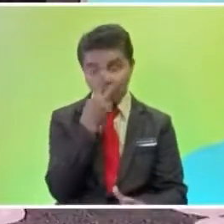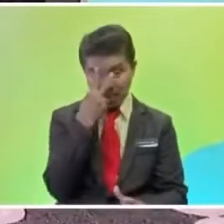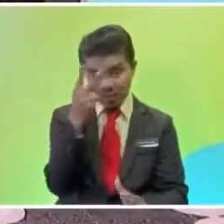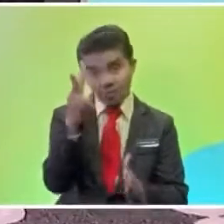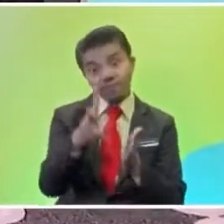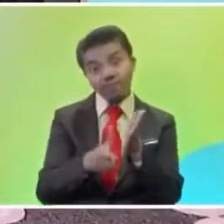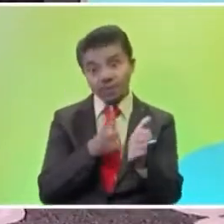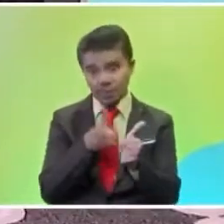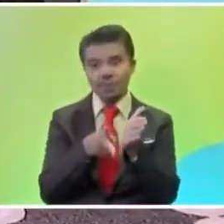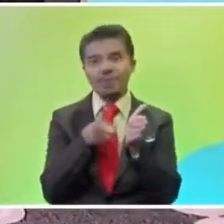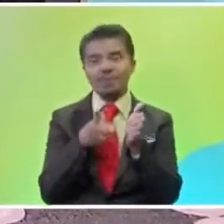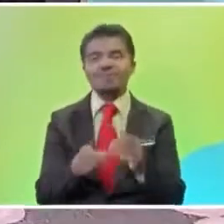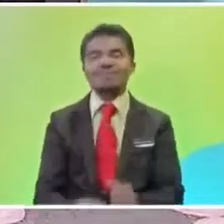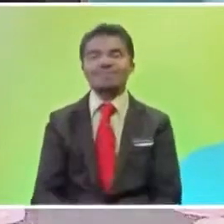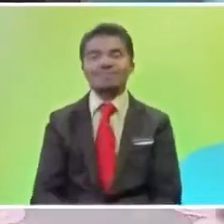kita sediakan